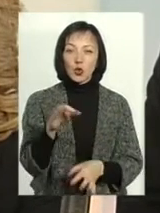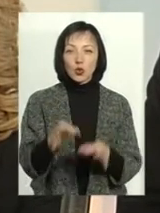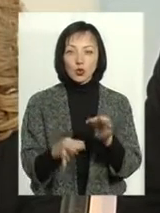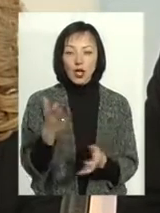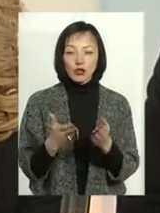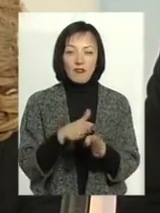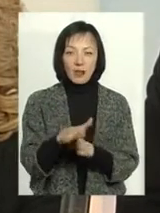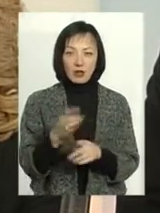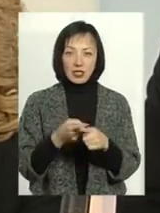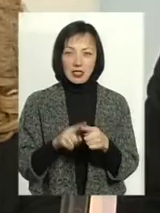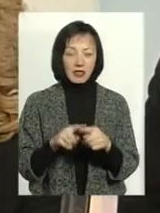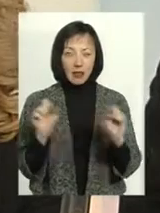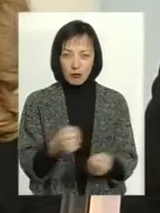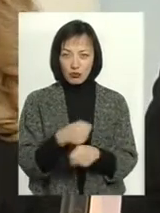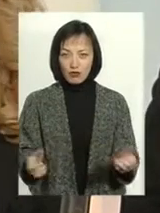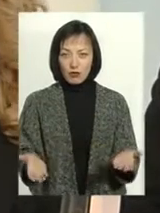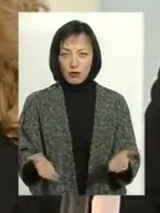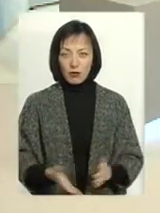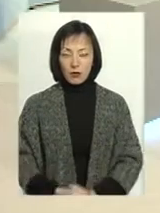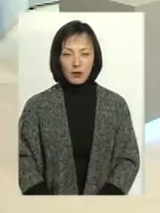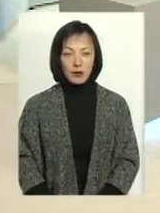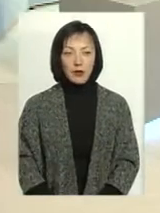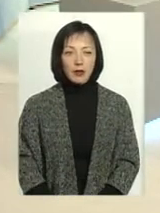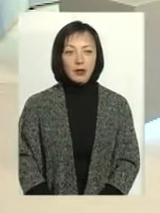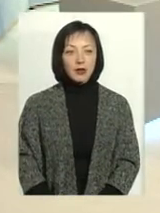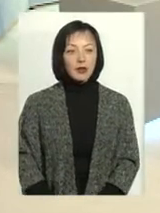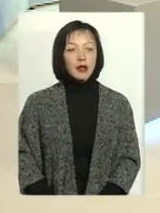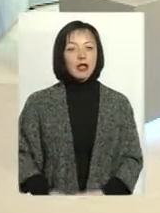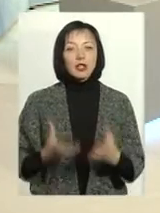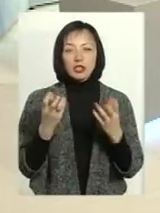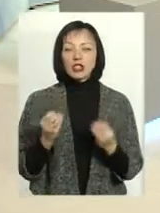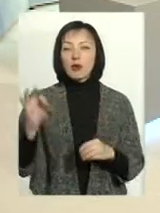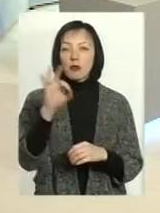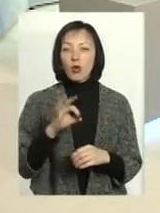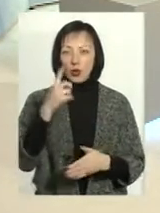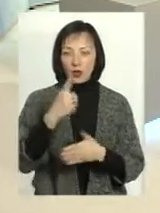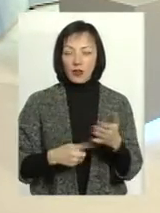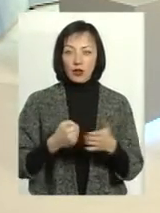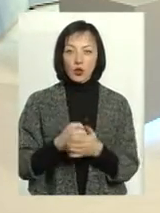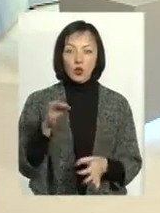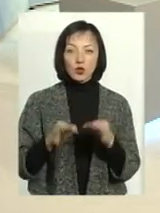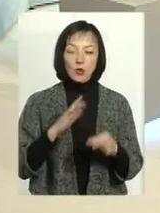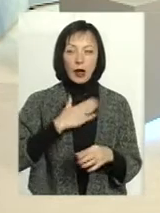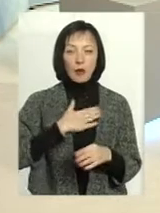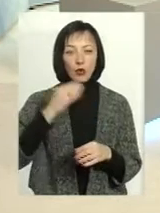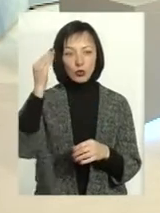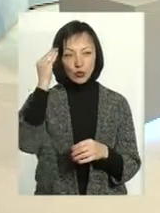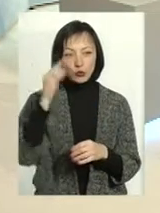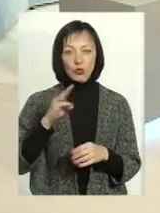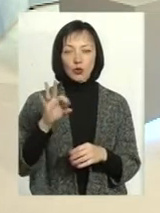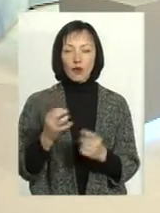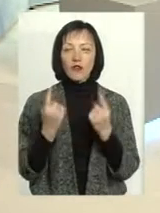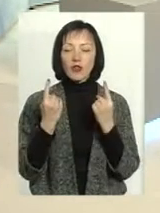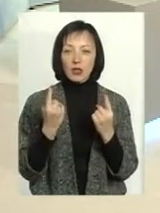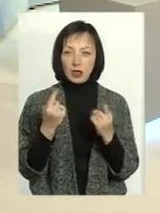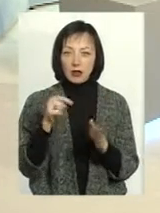судові рішення є неможливо. І ще в частині довіри до суду, як на мою думку, то великою